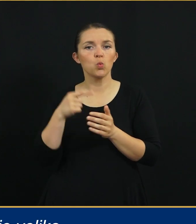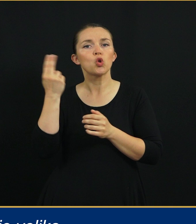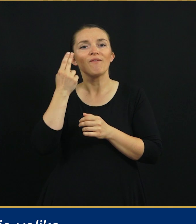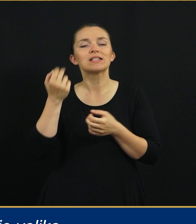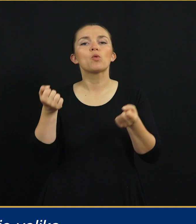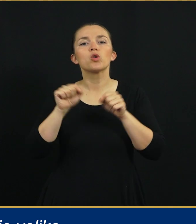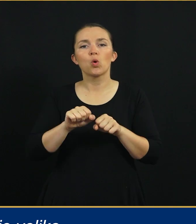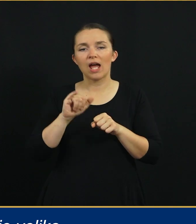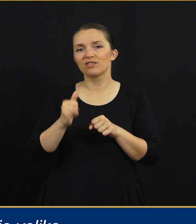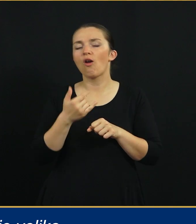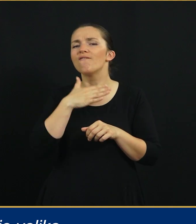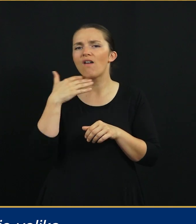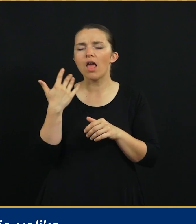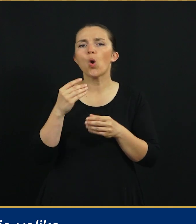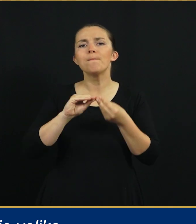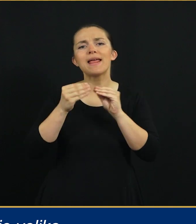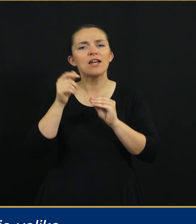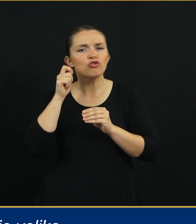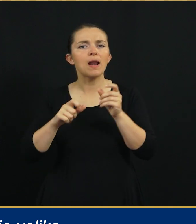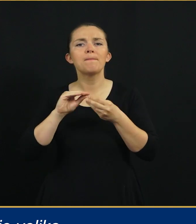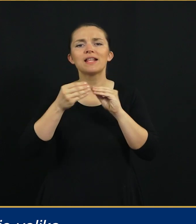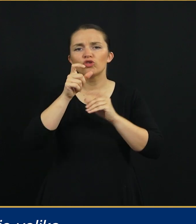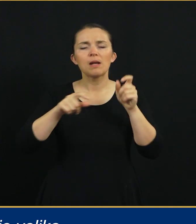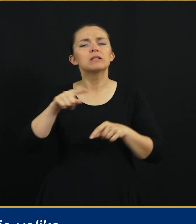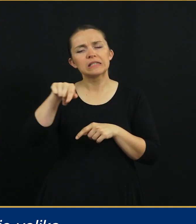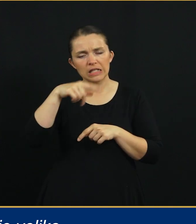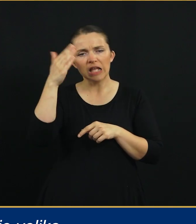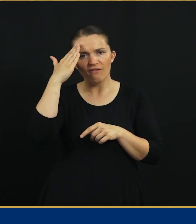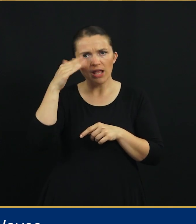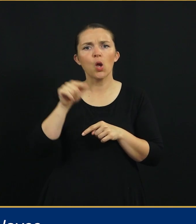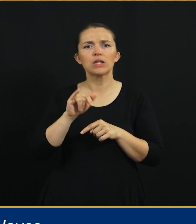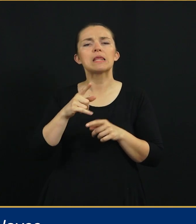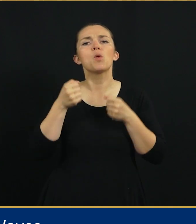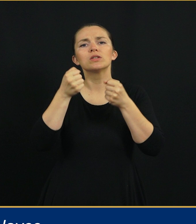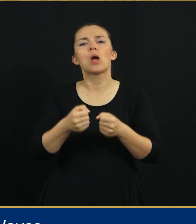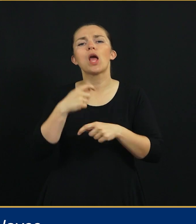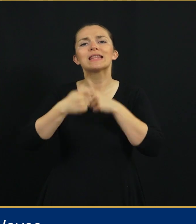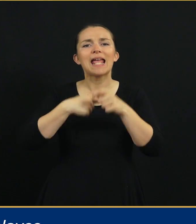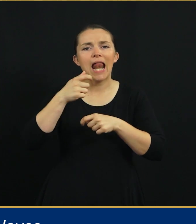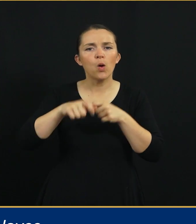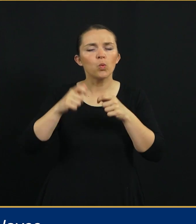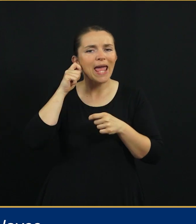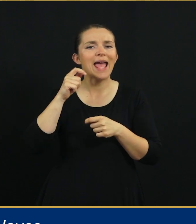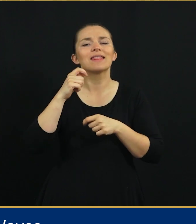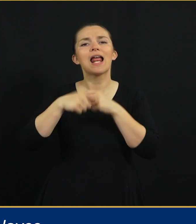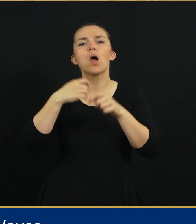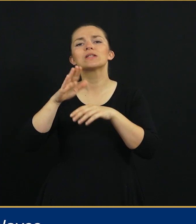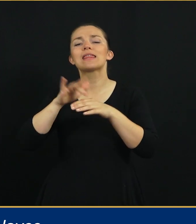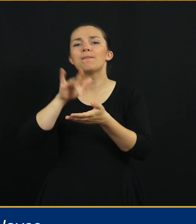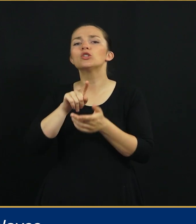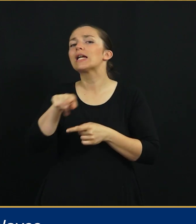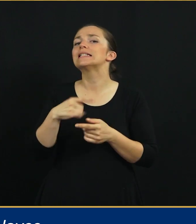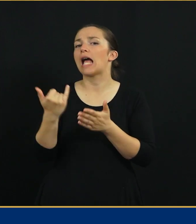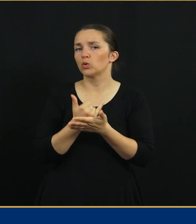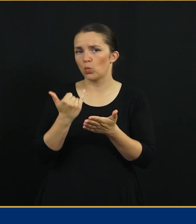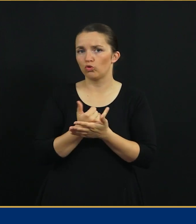slovenskem gospodarstvu je veliko menedžerk in menedžerjev, ki se tega zavedajo in postavljajo delavke in delavce na mesto, ki si ga